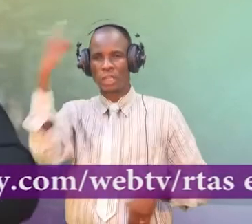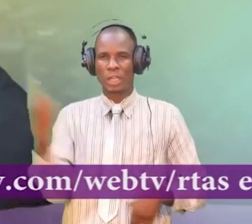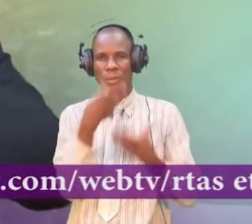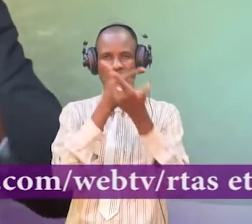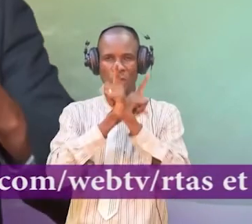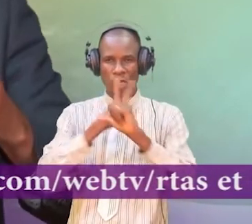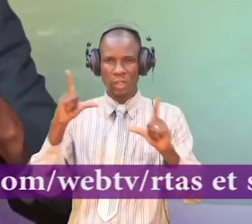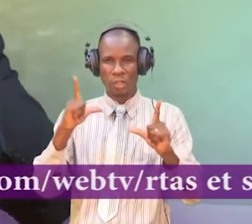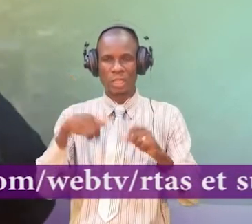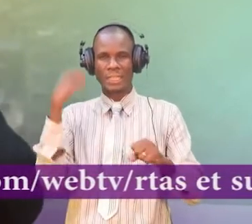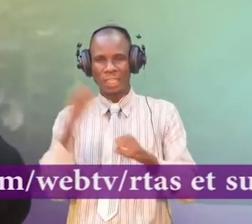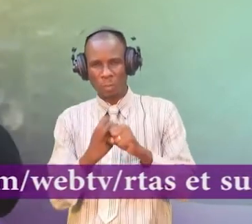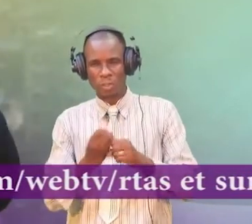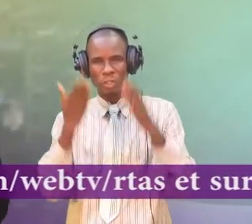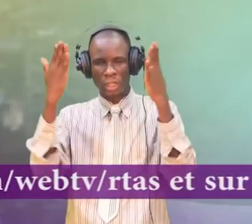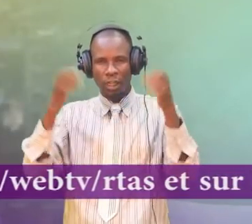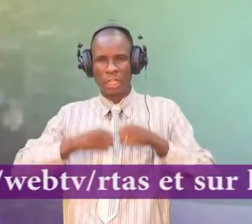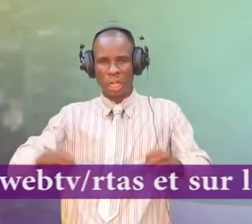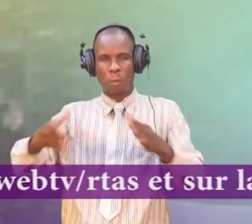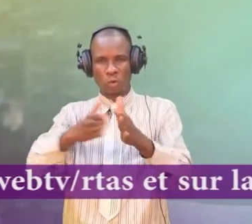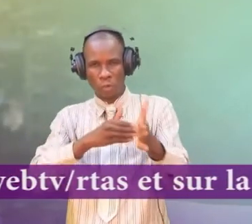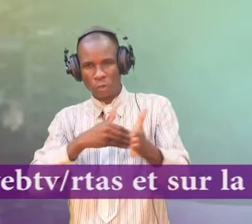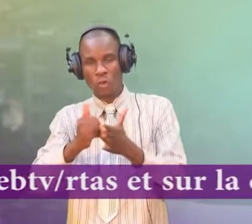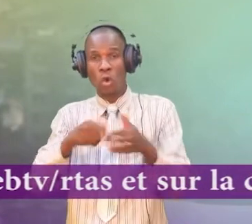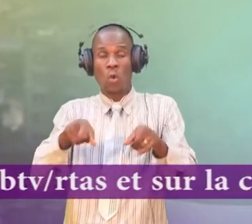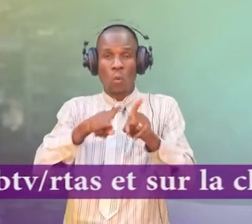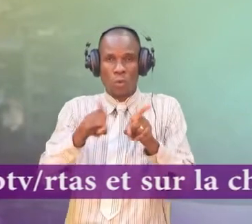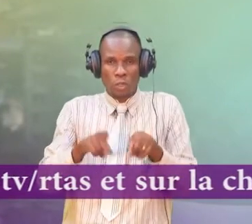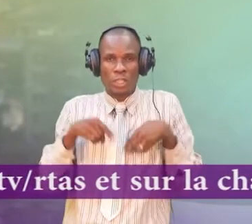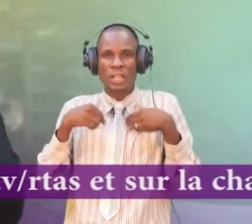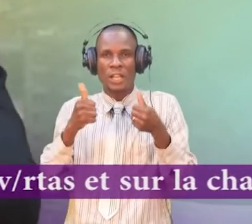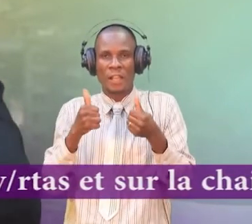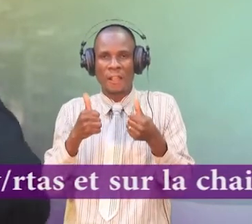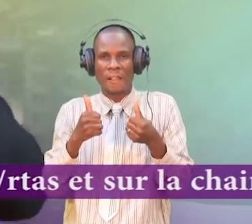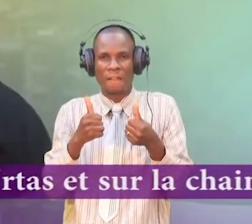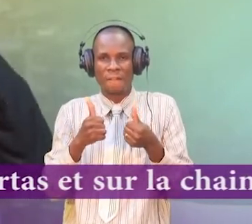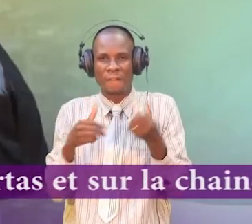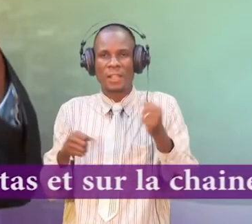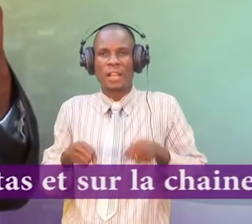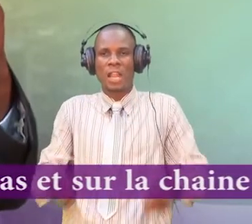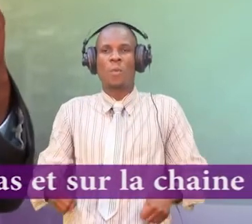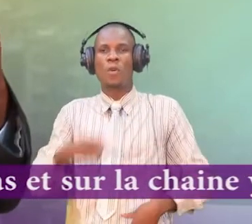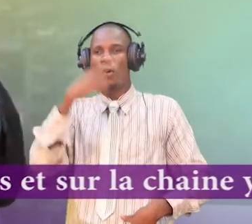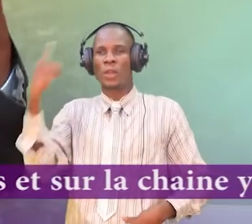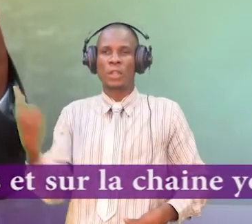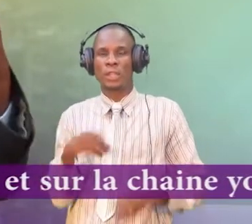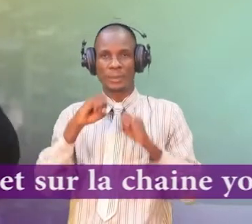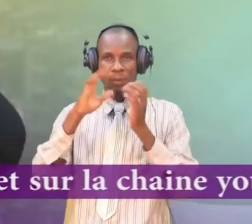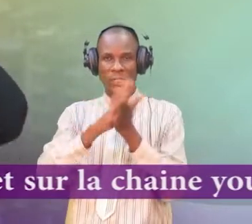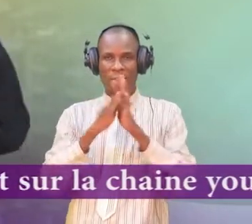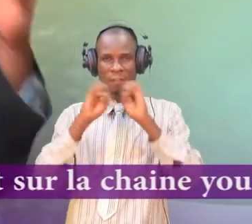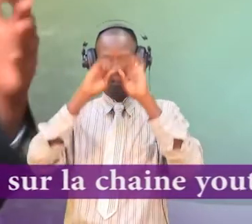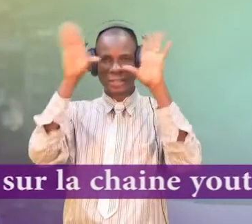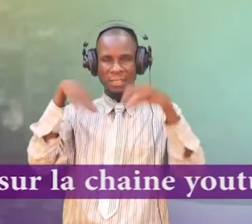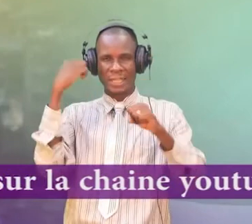ete lisumu yango ezwa etumbu mpe mosumu kiya yeba na kulimbisama. Na